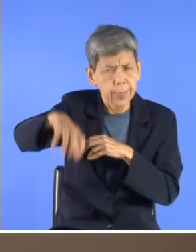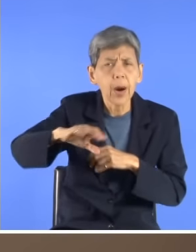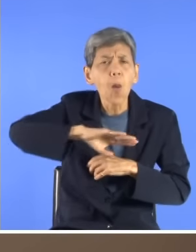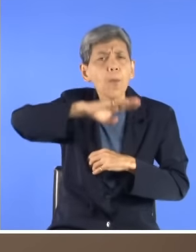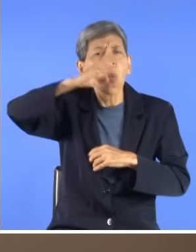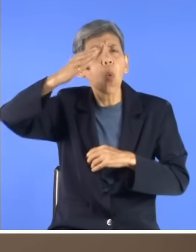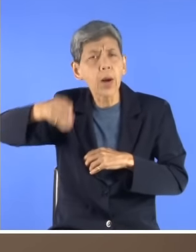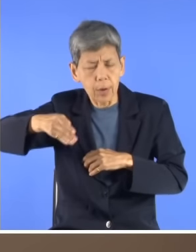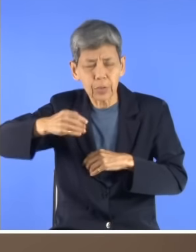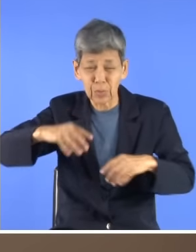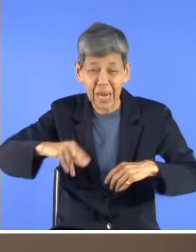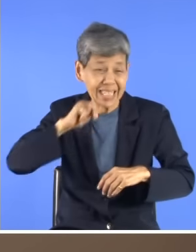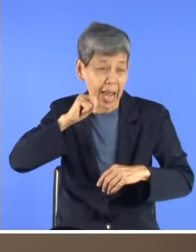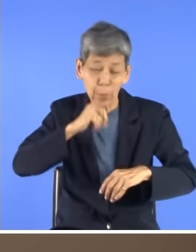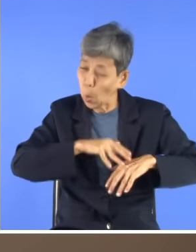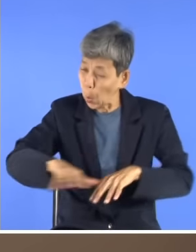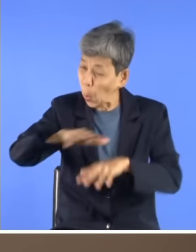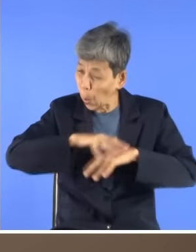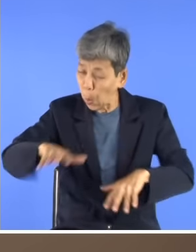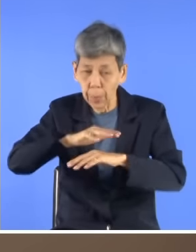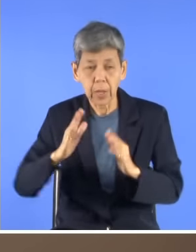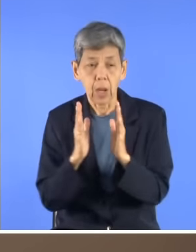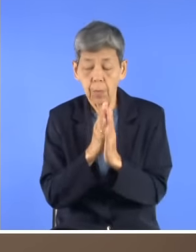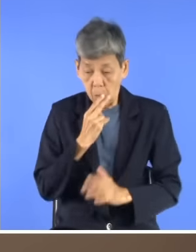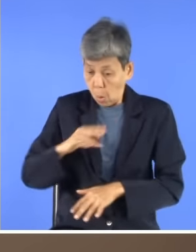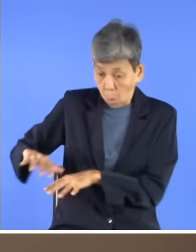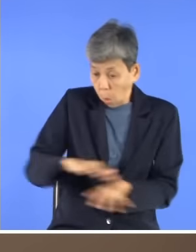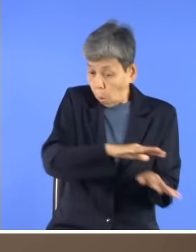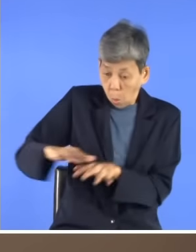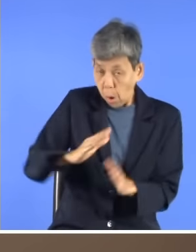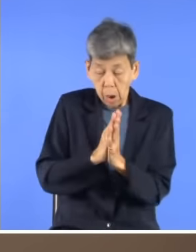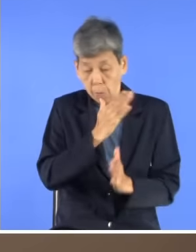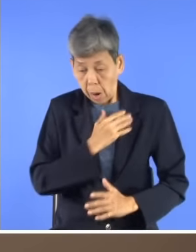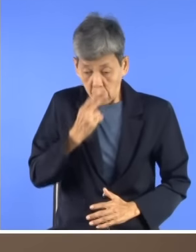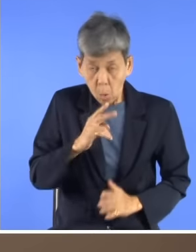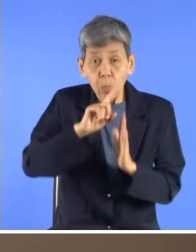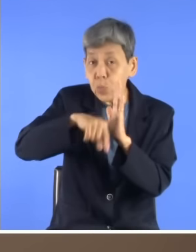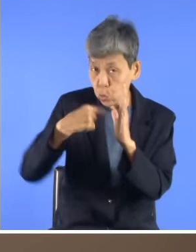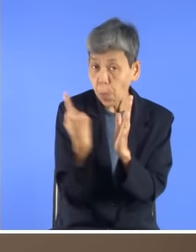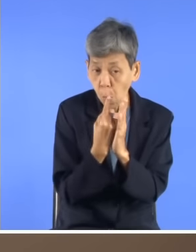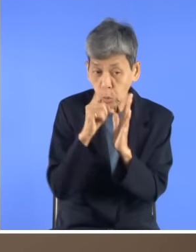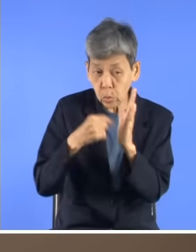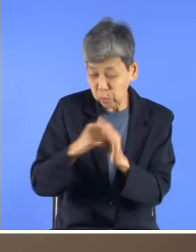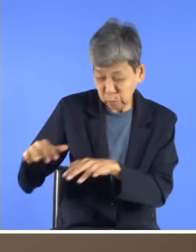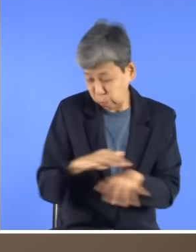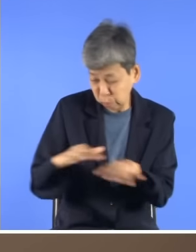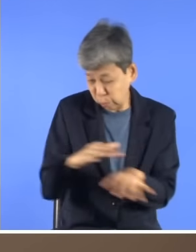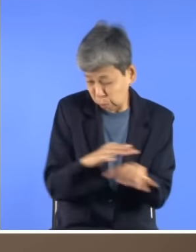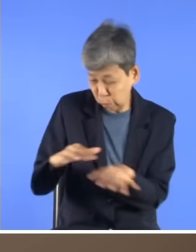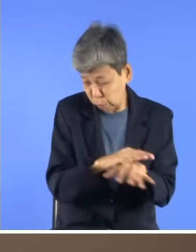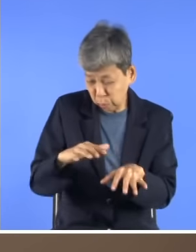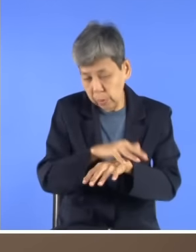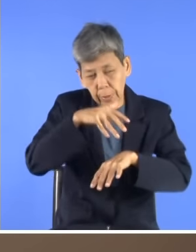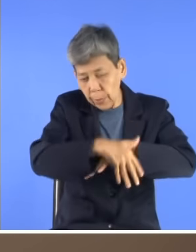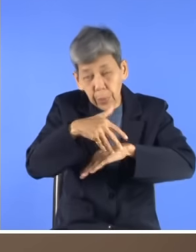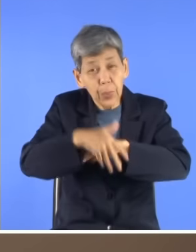ทพเชียงใหม่กระแสน้ำเนี่ยแรงพัดจนพระกับเนรเนี่ยตกใจเลยนี่ฮะใช้เวลากว่าชั่วโมงนะก่อนที่น้ำเนี่ยจะไหลลงสู่น้ำตกห้วย